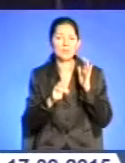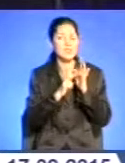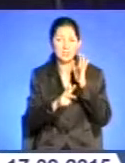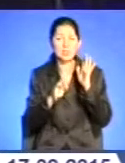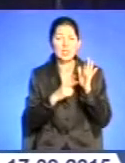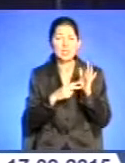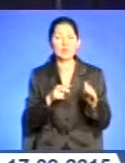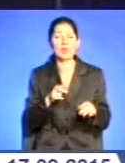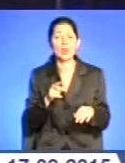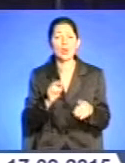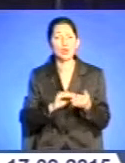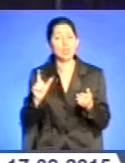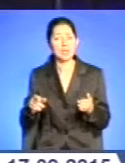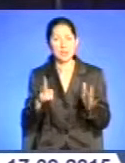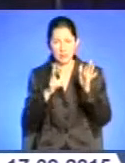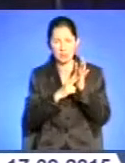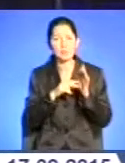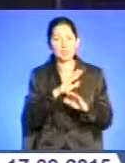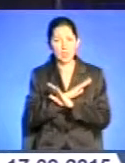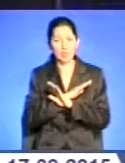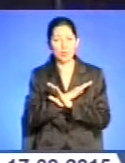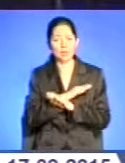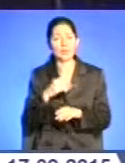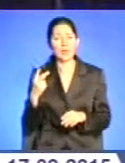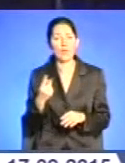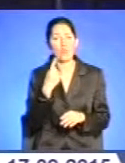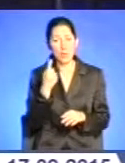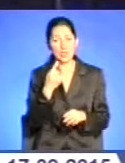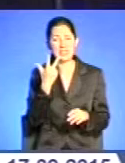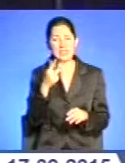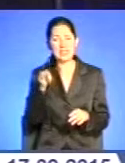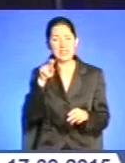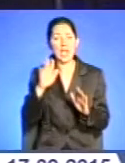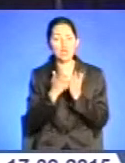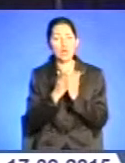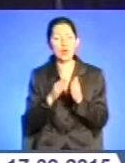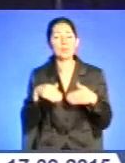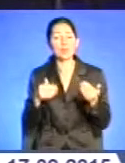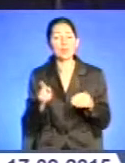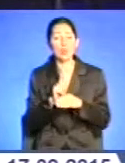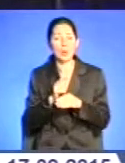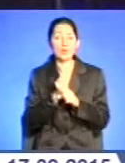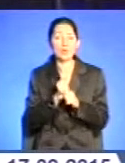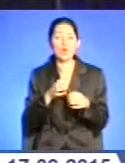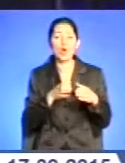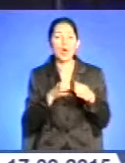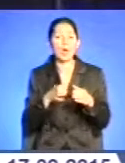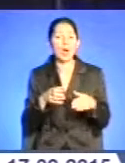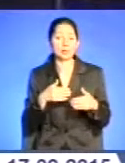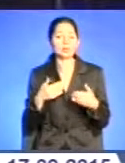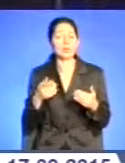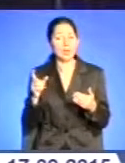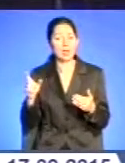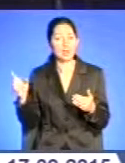Першу в Україні 3D-книгу репрезентували у Тернополі. Працювала над нею група молодих ентузіастів. Їм знадобилося більше року, щоб реалізувати